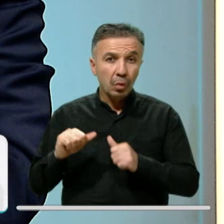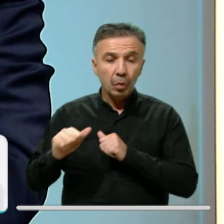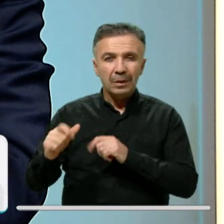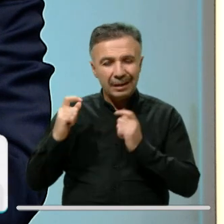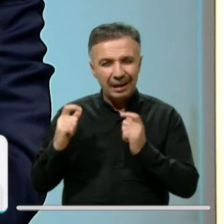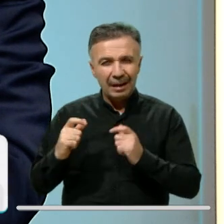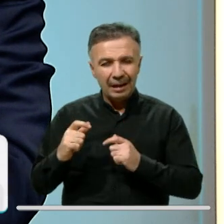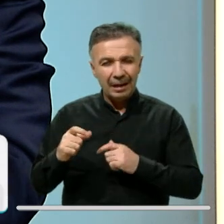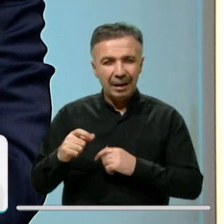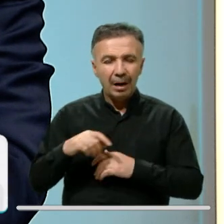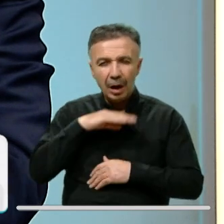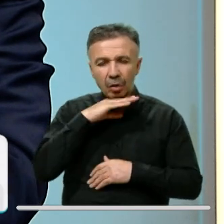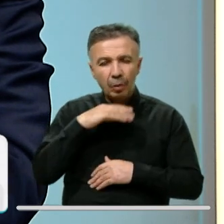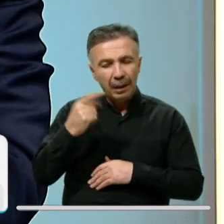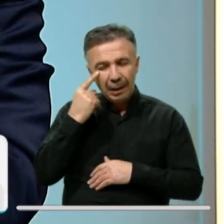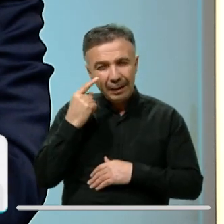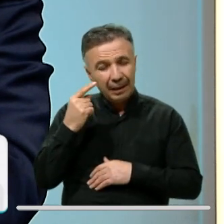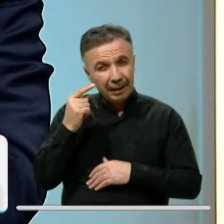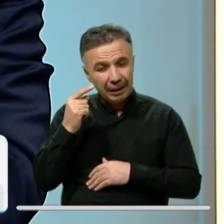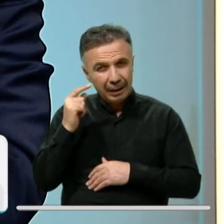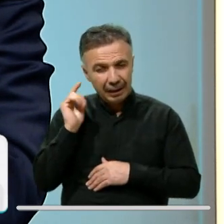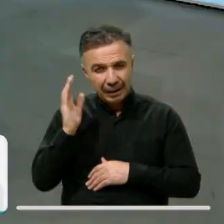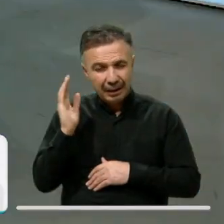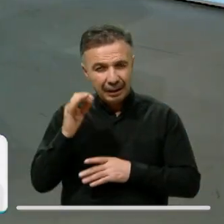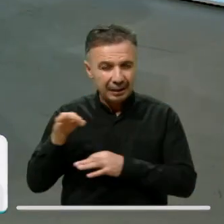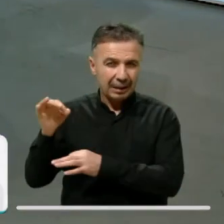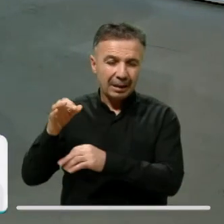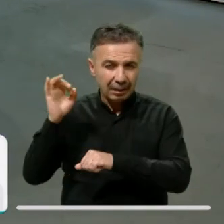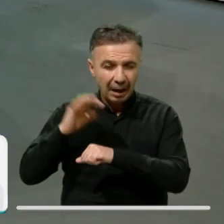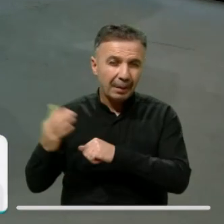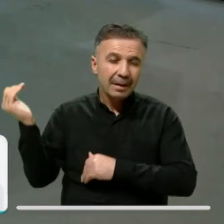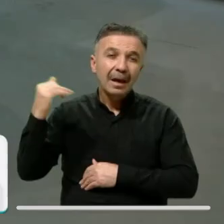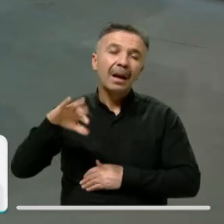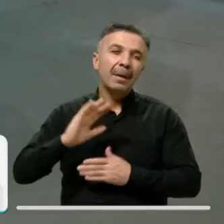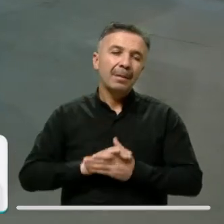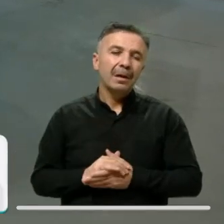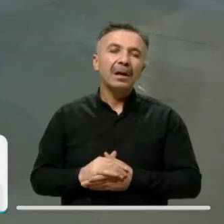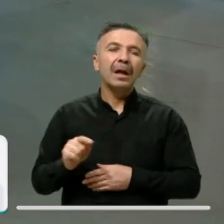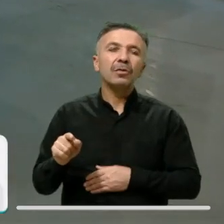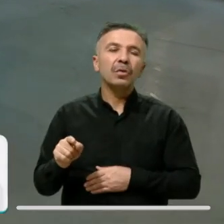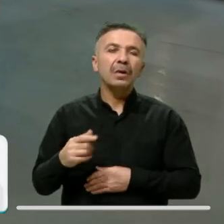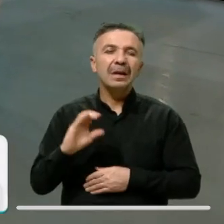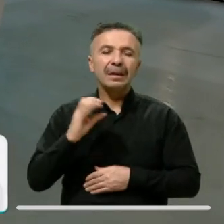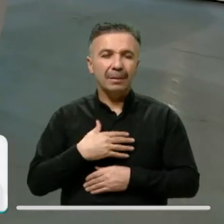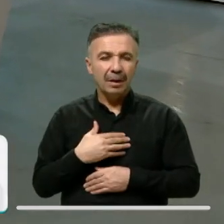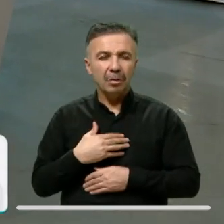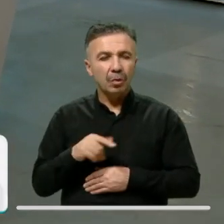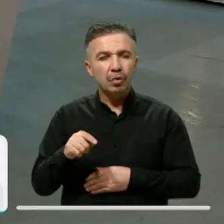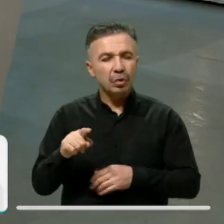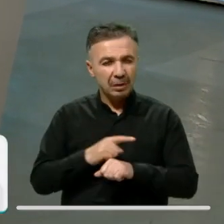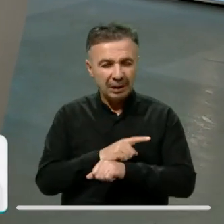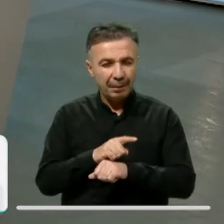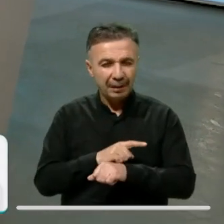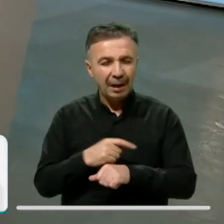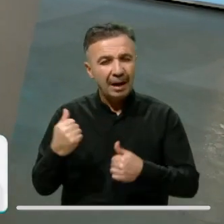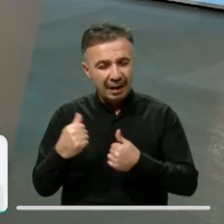yerlerde insanlar hemen gelemeyebilirler. Yani dinen İlla ki şu kadar bir zamanda gelip eşlerini